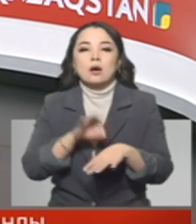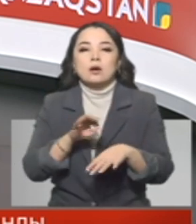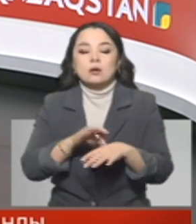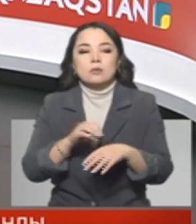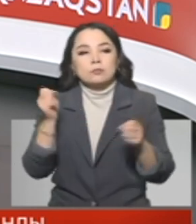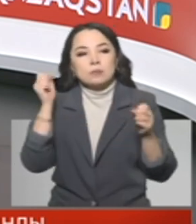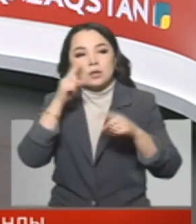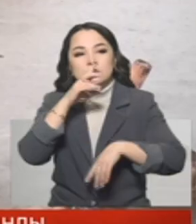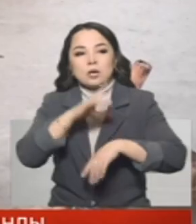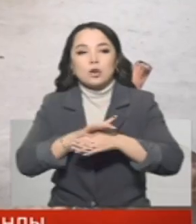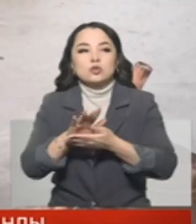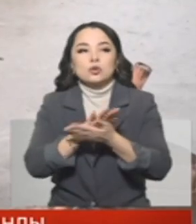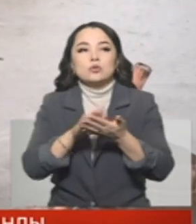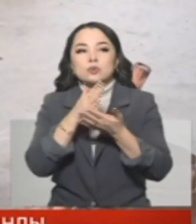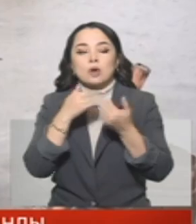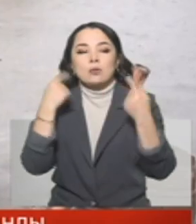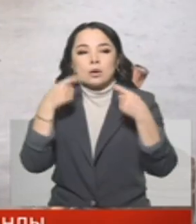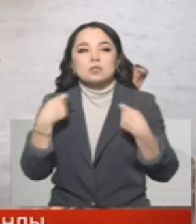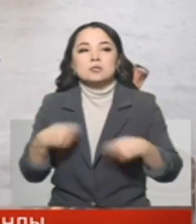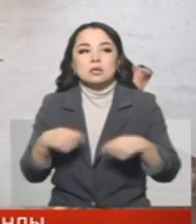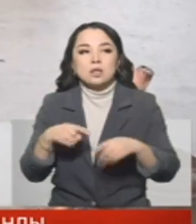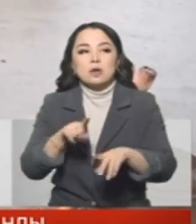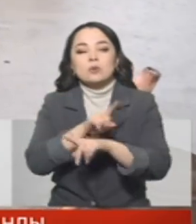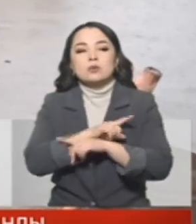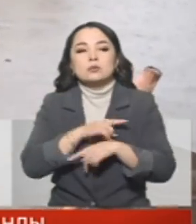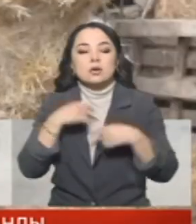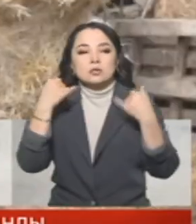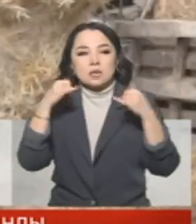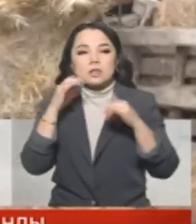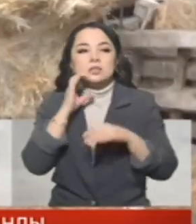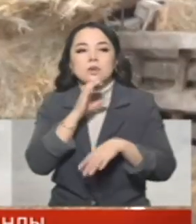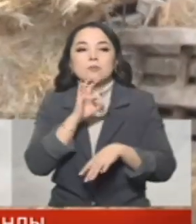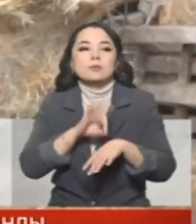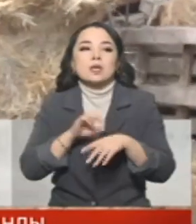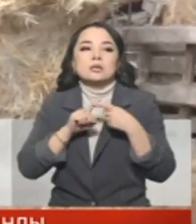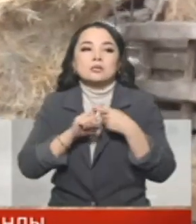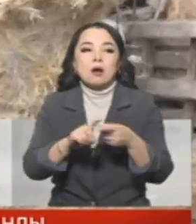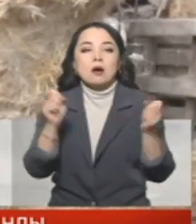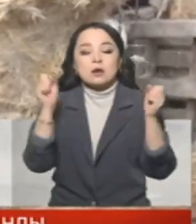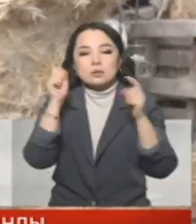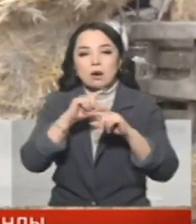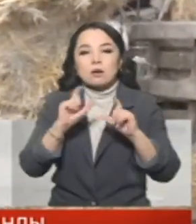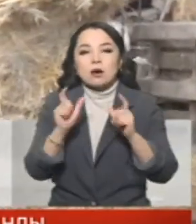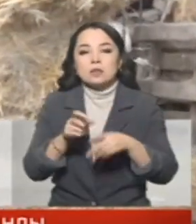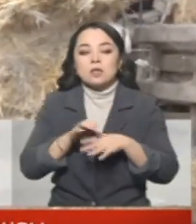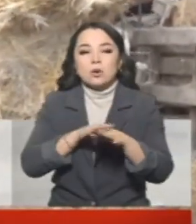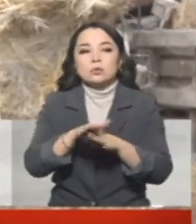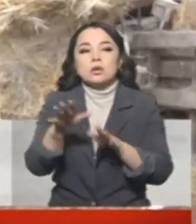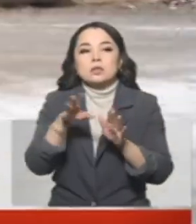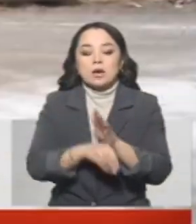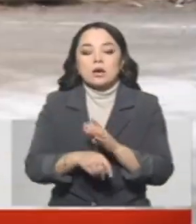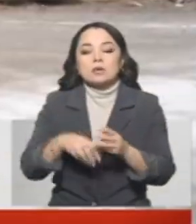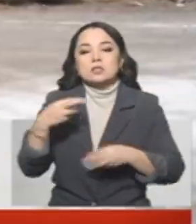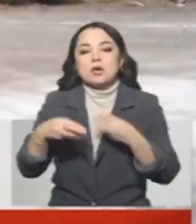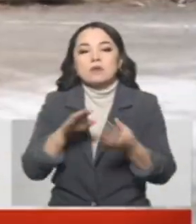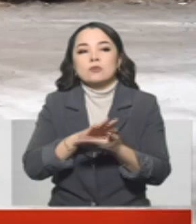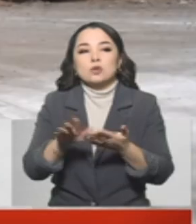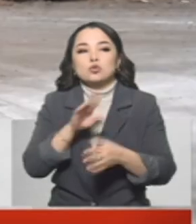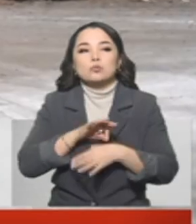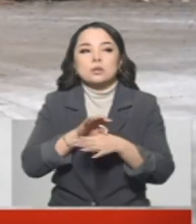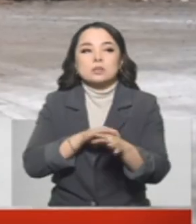белгілері байқалмаған. Мал сататын базарда өлген сиырдан сібір жарасы анықталғаннан кейін карантин енгізілді. Дезинфекциялау